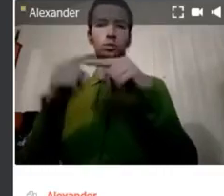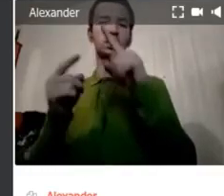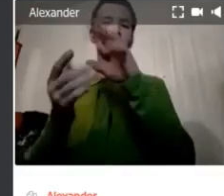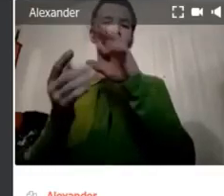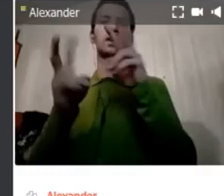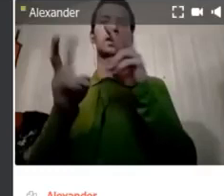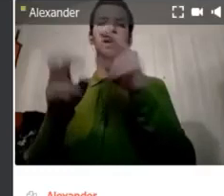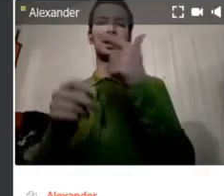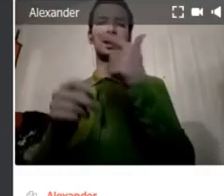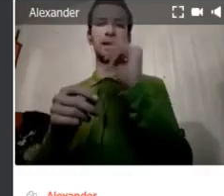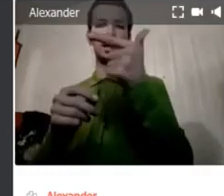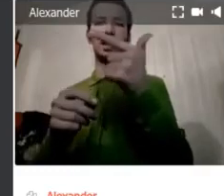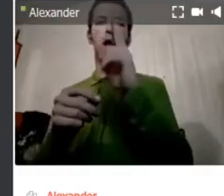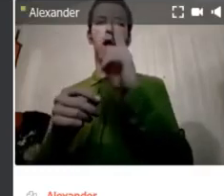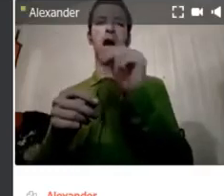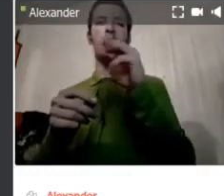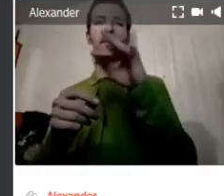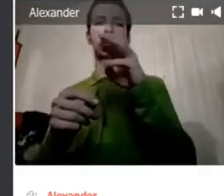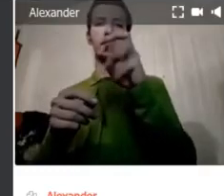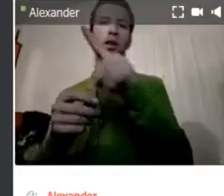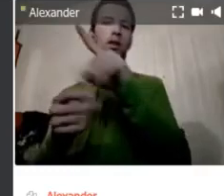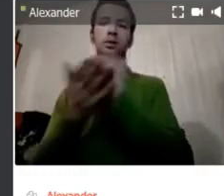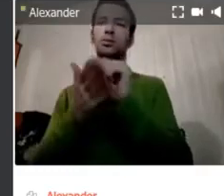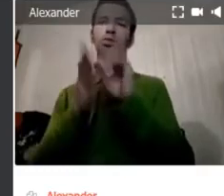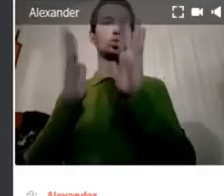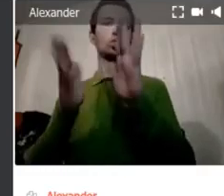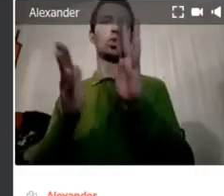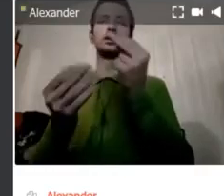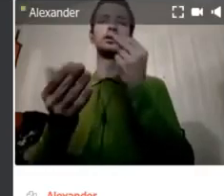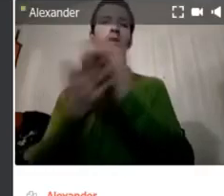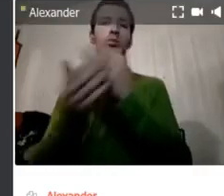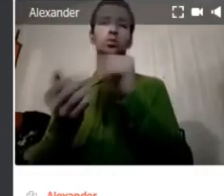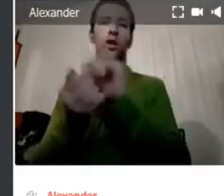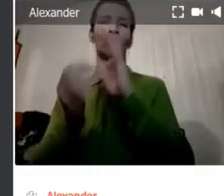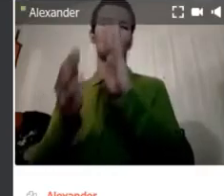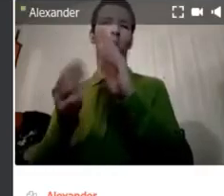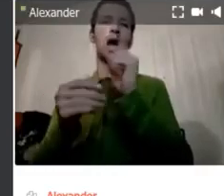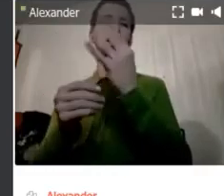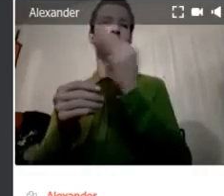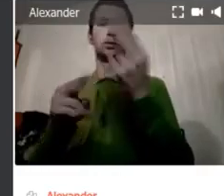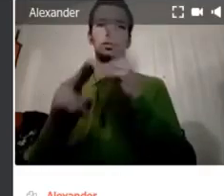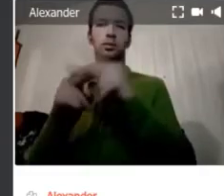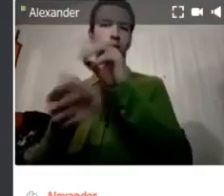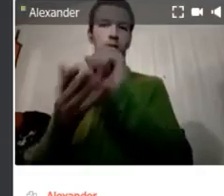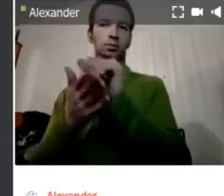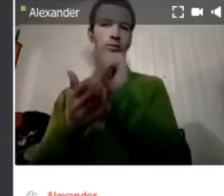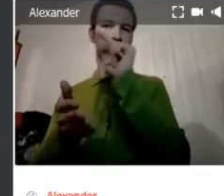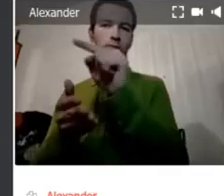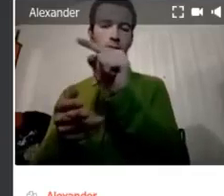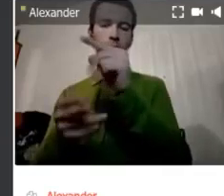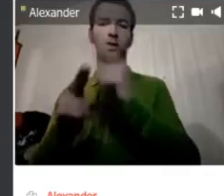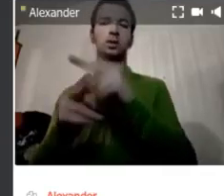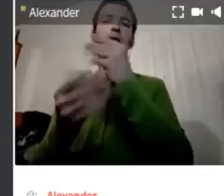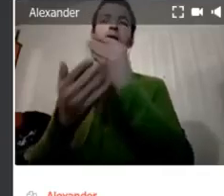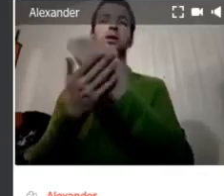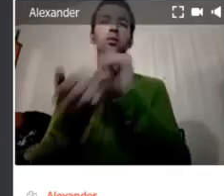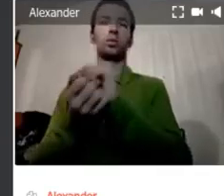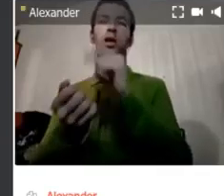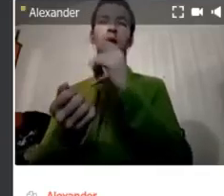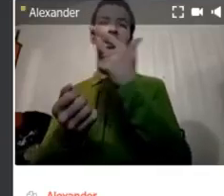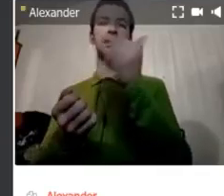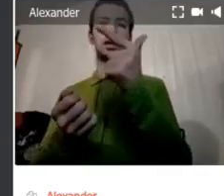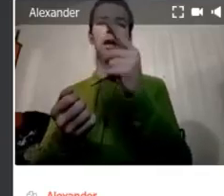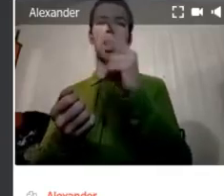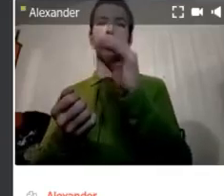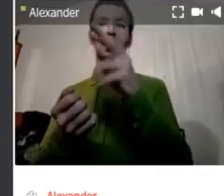Именно ценные бумаги Geek Capital мы покупаем. Я потом поясню, почему это интересно, почему это выгодно. Так вот,